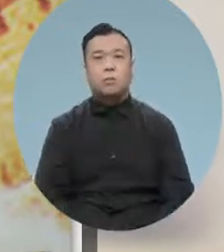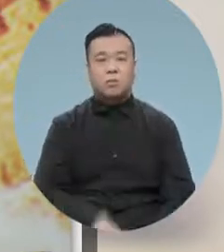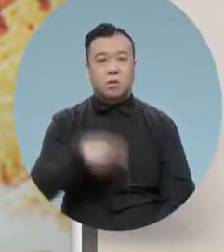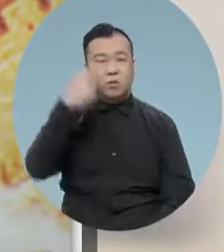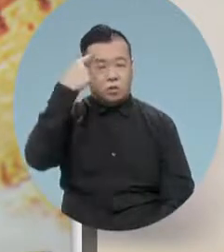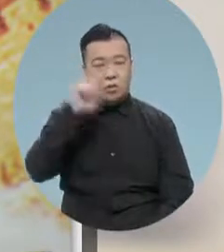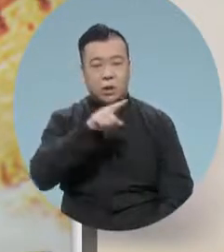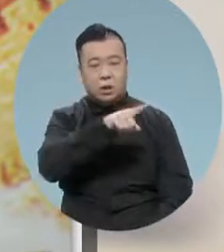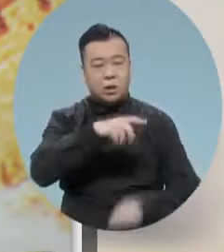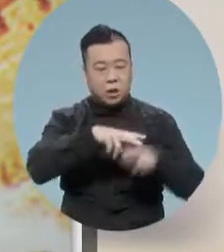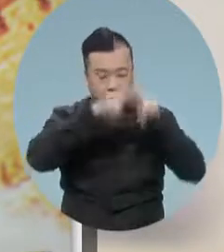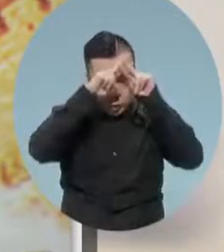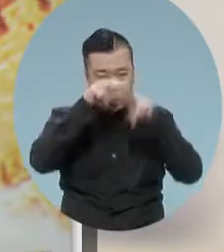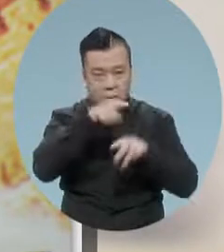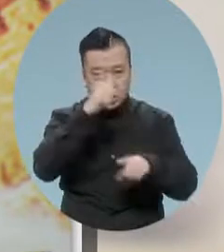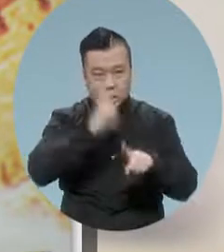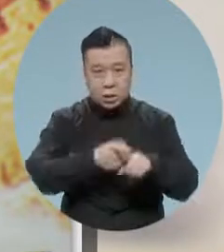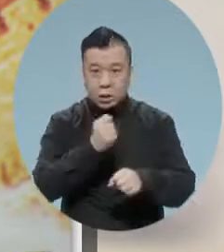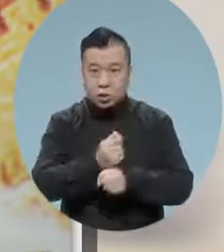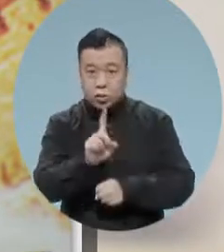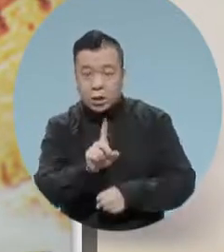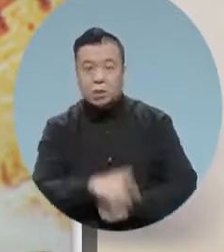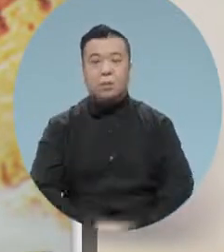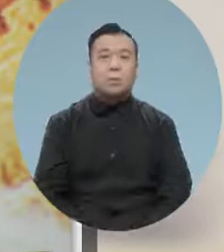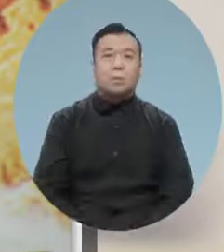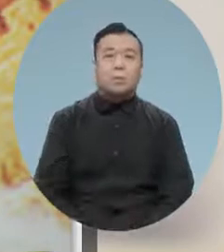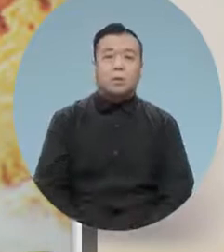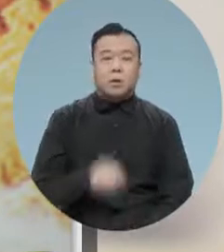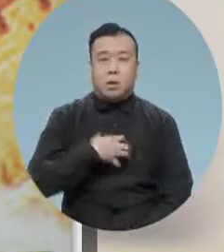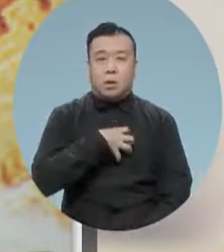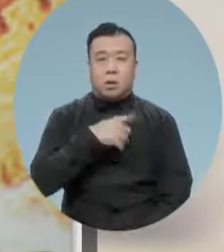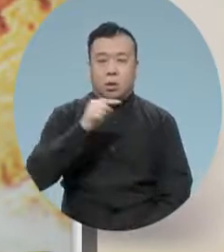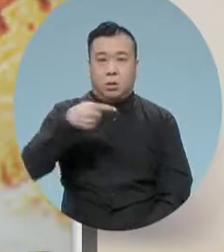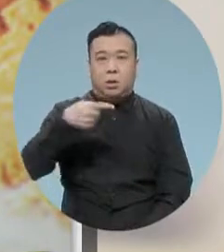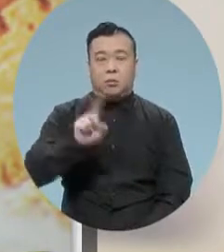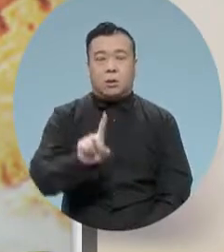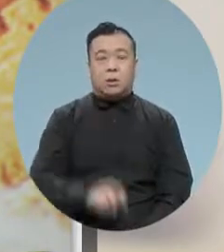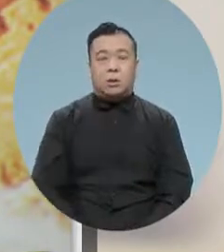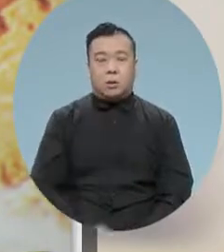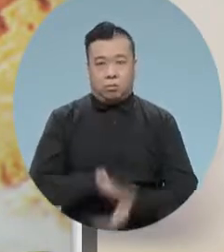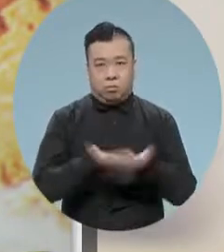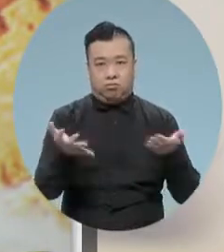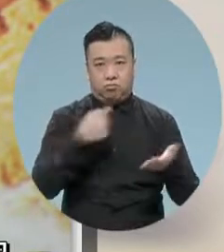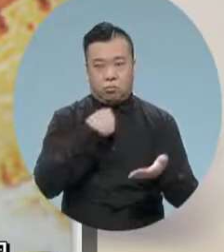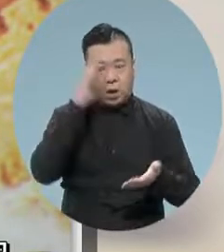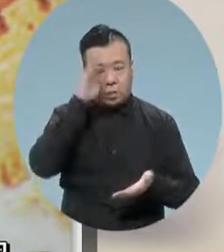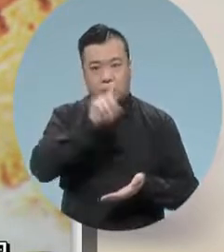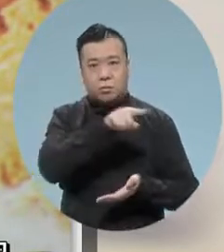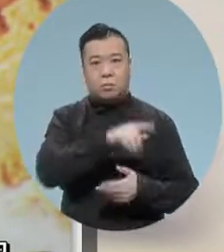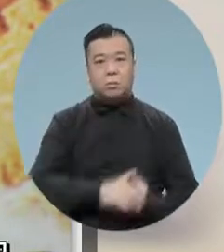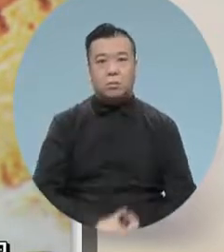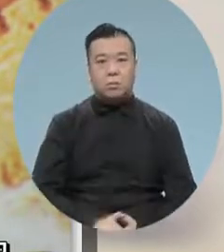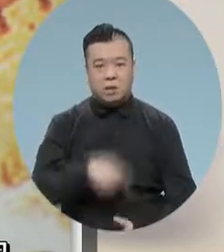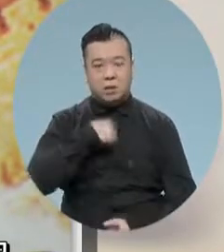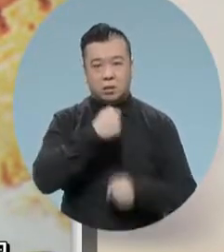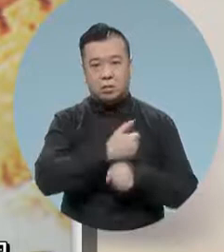我哋呢个政党佢做到啲乜嘢咧？咁，我认为第一，大家都希望佢能够